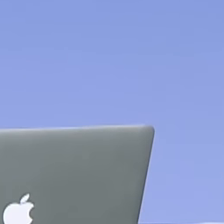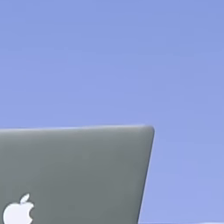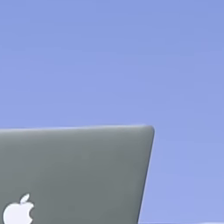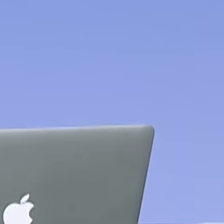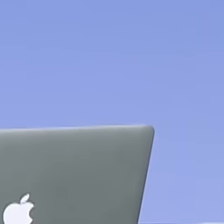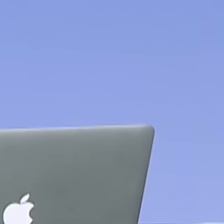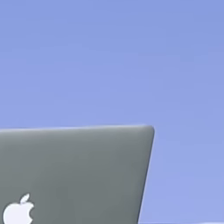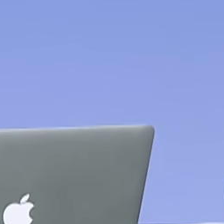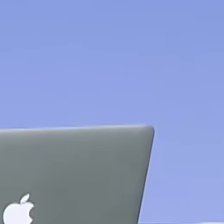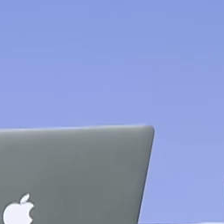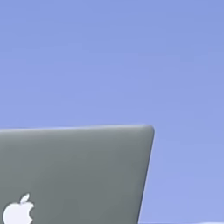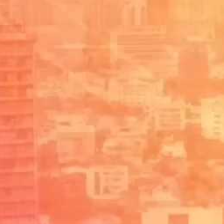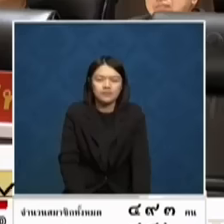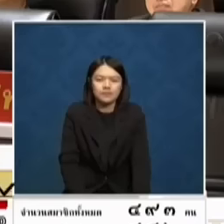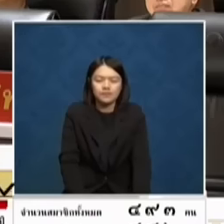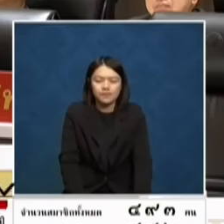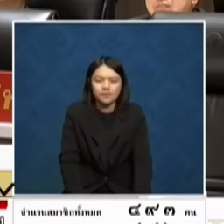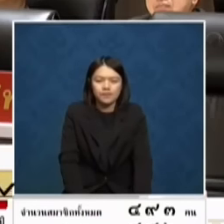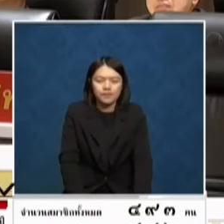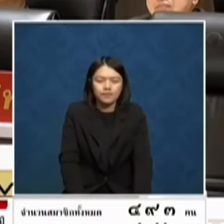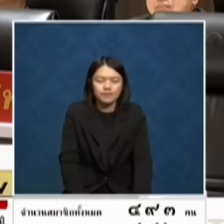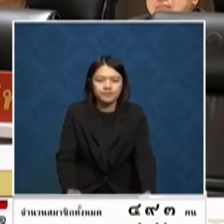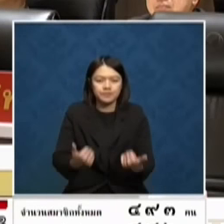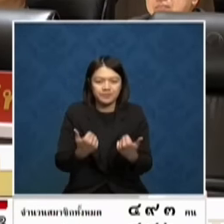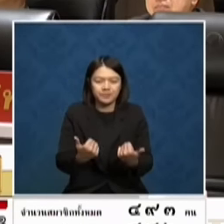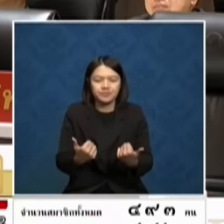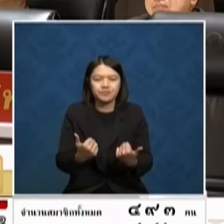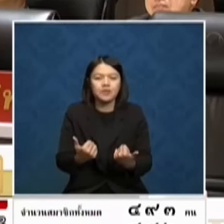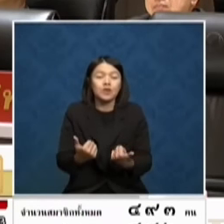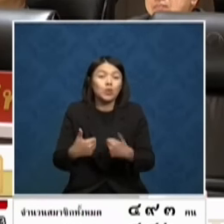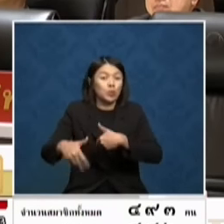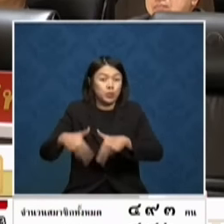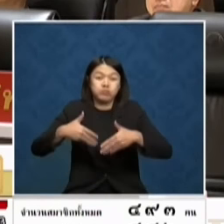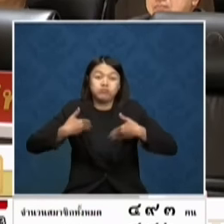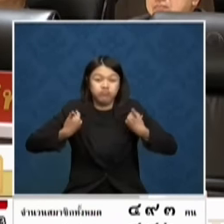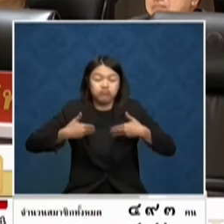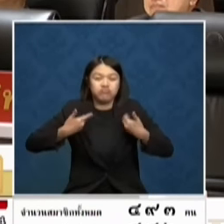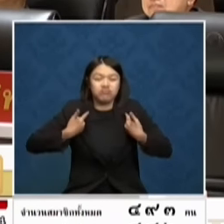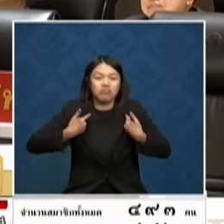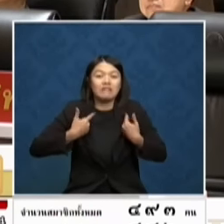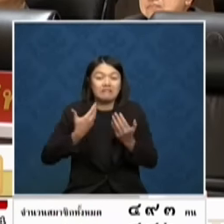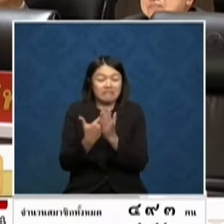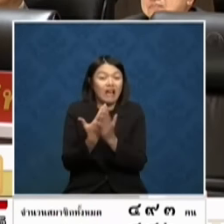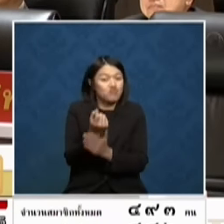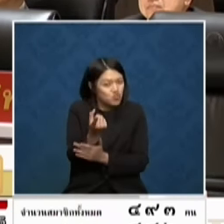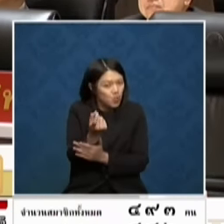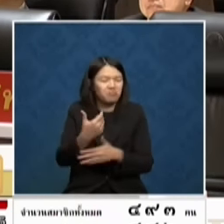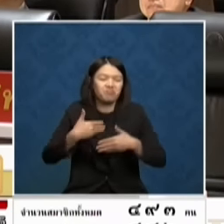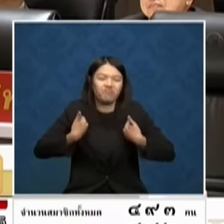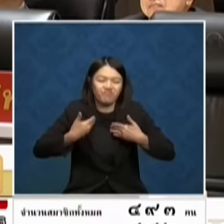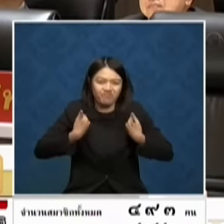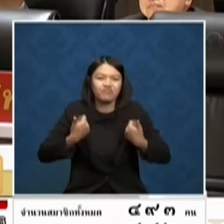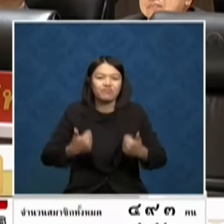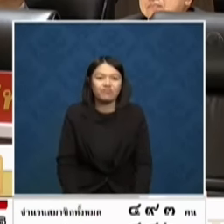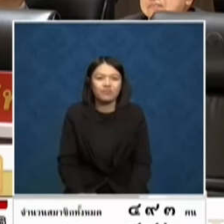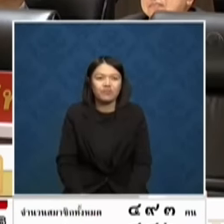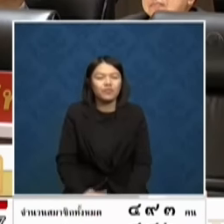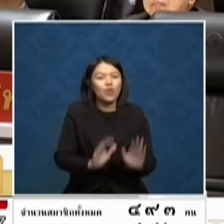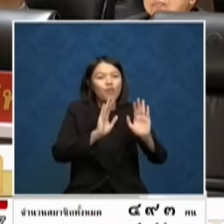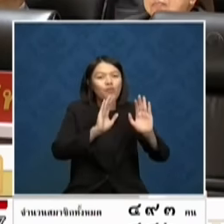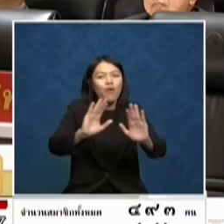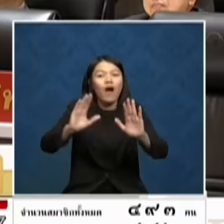ากจะขอเพิ่มแต่มันทำไม่ได้เพราะว่าผิดกฎหมายแล้วก็เนี่ยไม่รู้ว่าจะเอาเงินมาจากไหนดังนั้นก็ขอให้ทีมการคลังเนี่ยรีบช่วยนายก